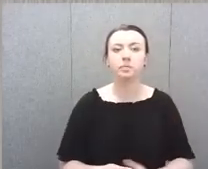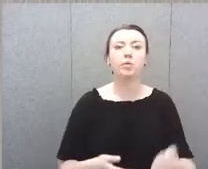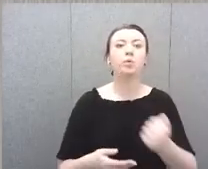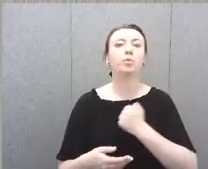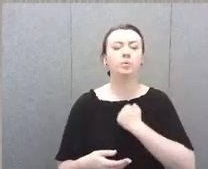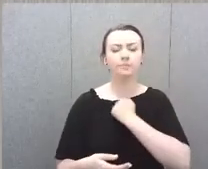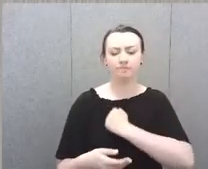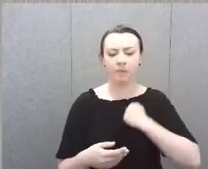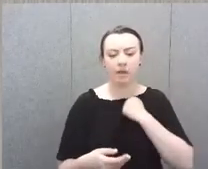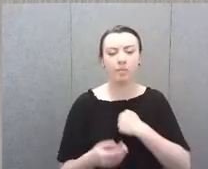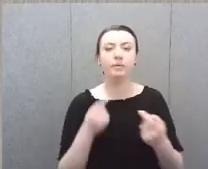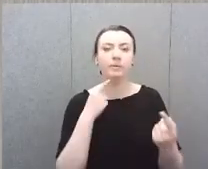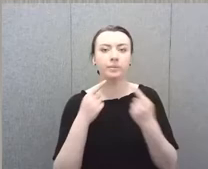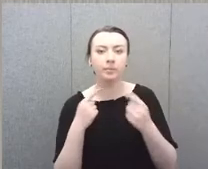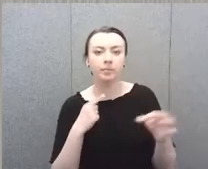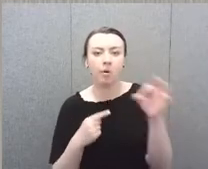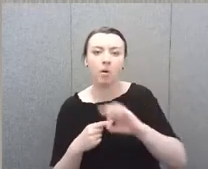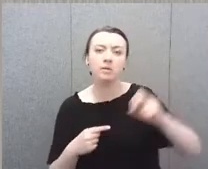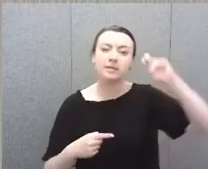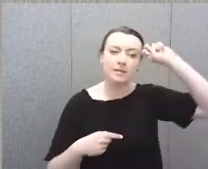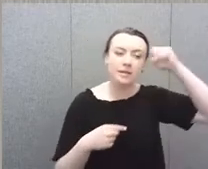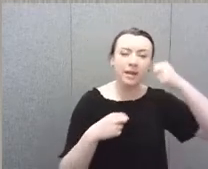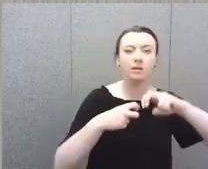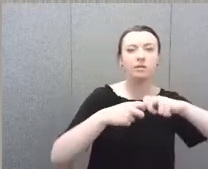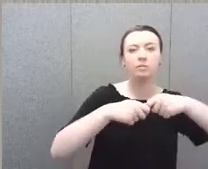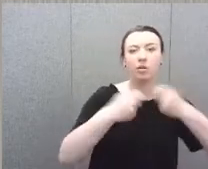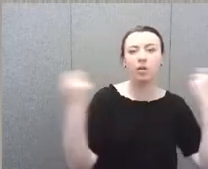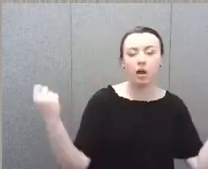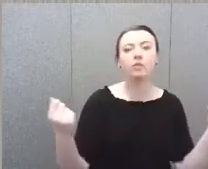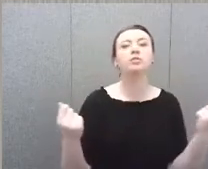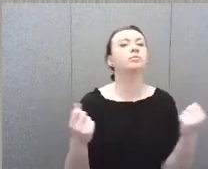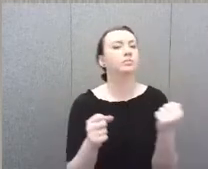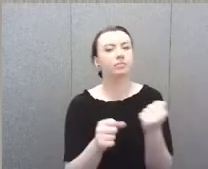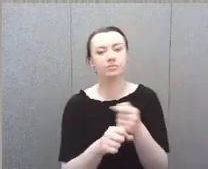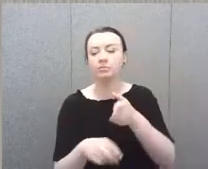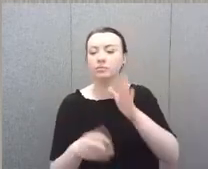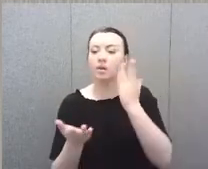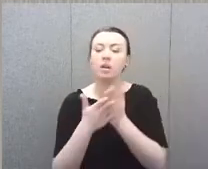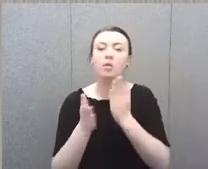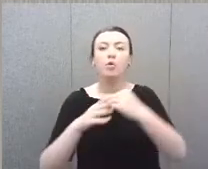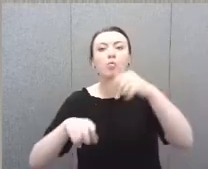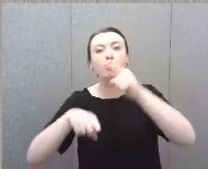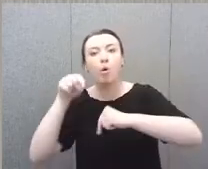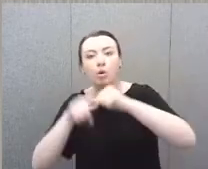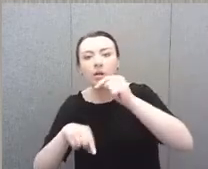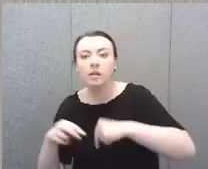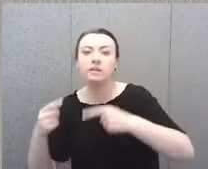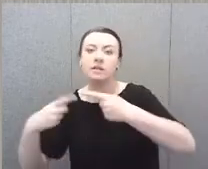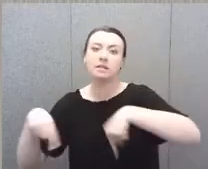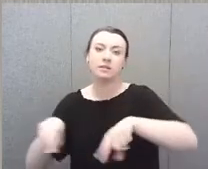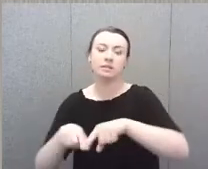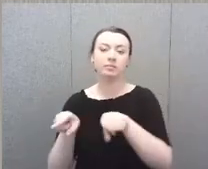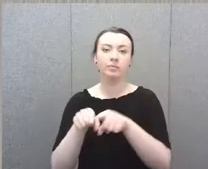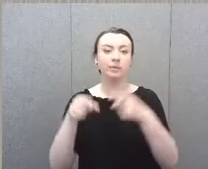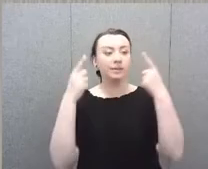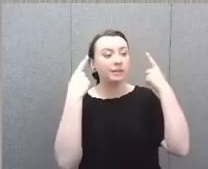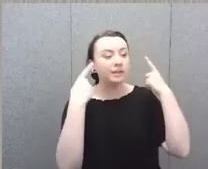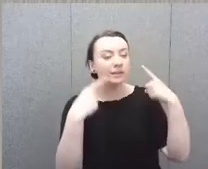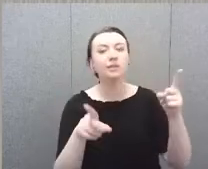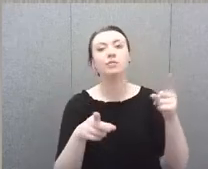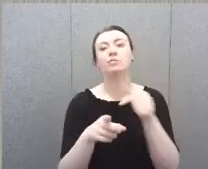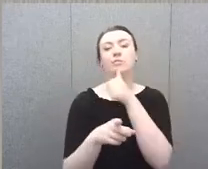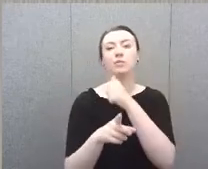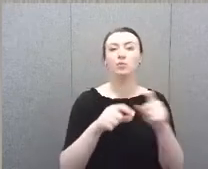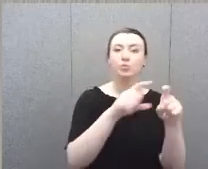Мы не должны бояться высказывать мысли про борьбу со стереотипами не только на политическом уровне, но и на